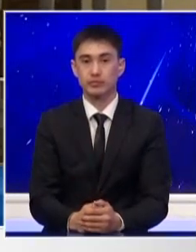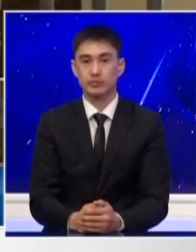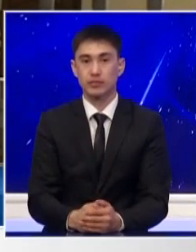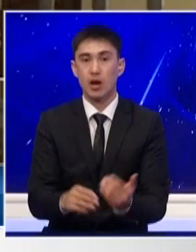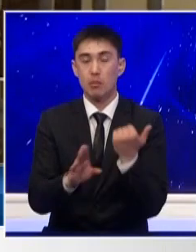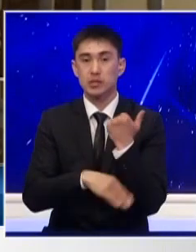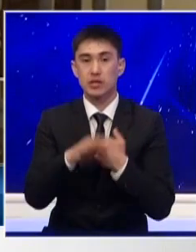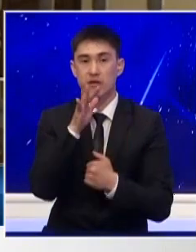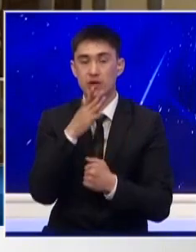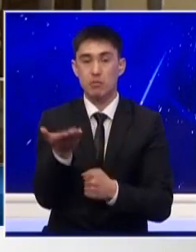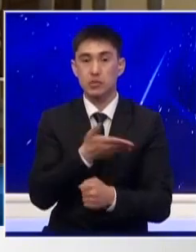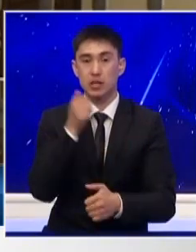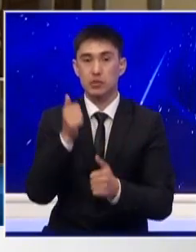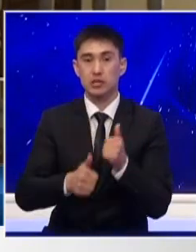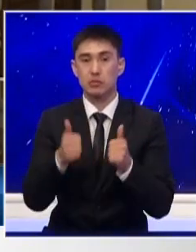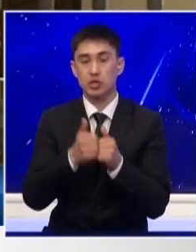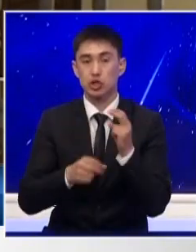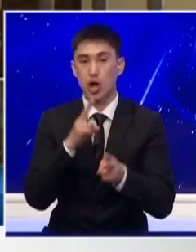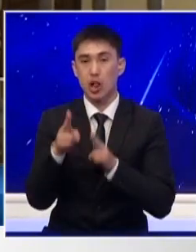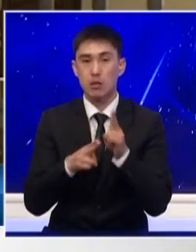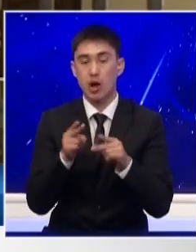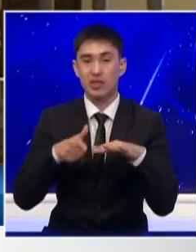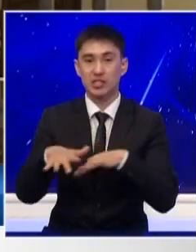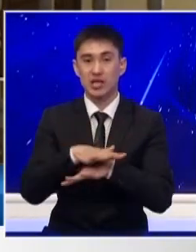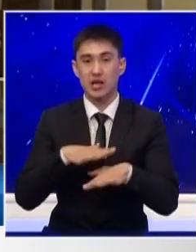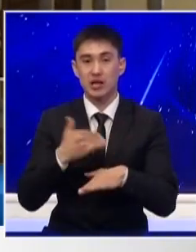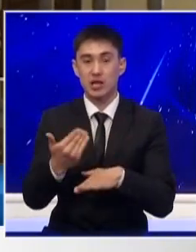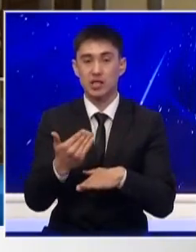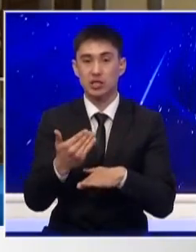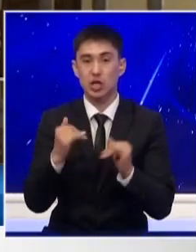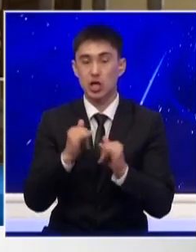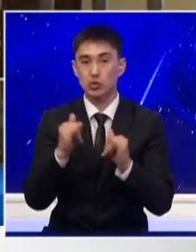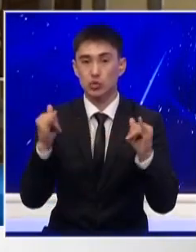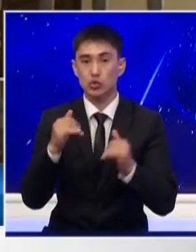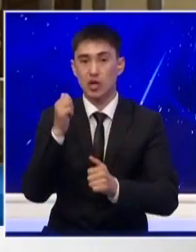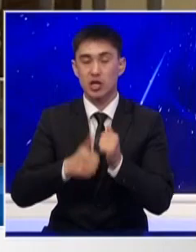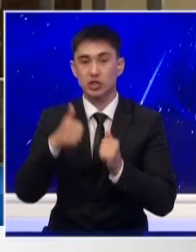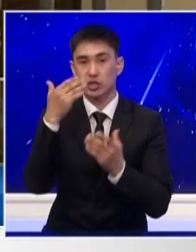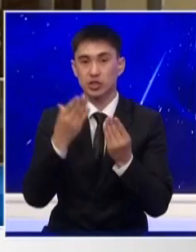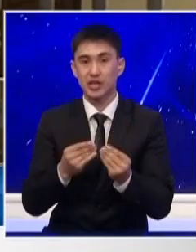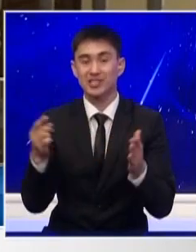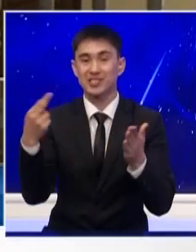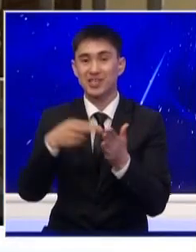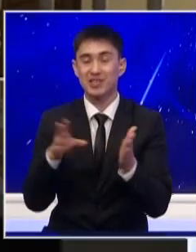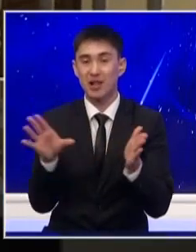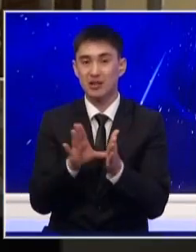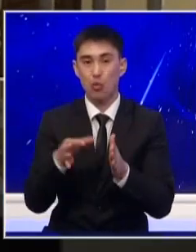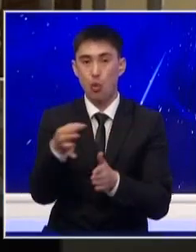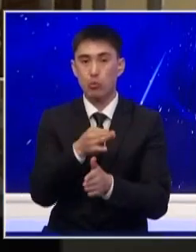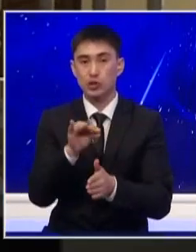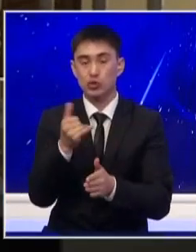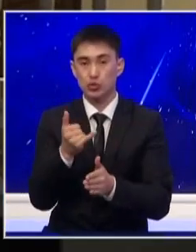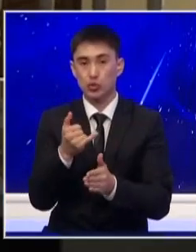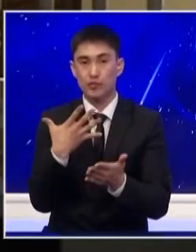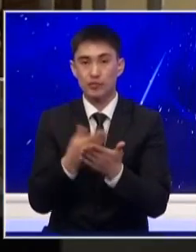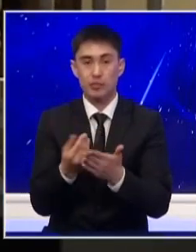В последнее время мы стали чаще получать жалобы от населения, касающихся растущих изо дня в день цен на электроэнергию в области ЖТСУ. В